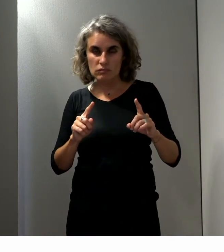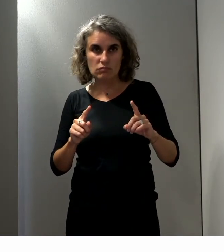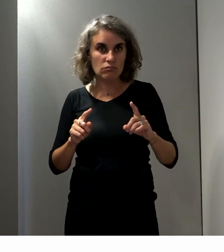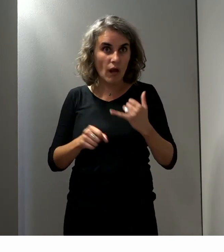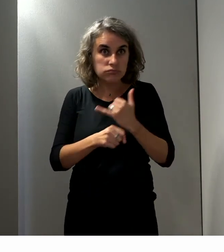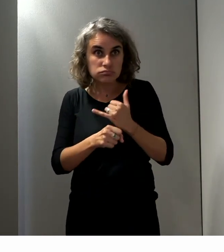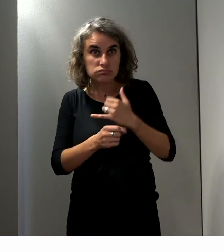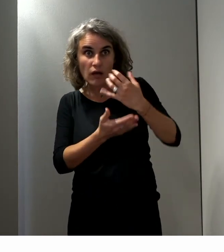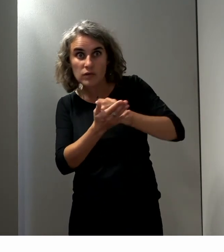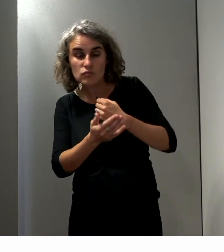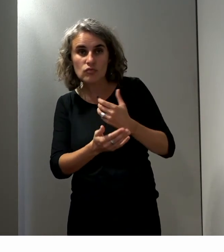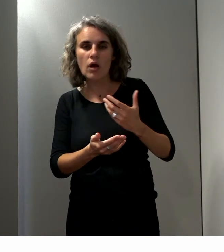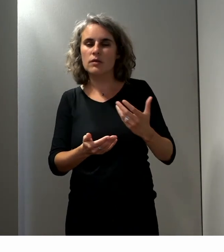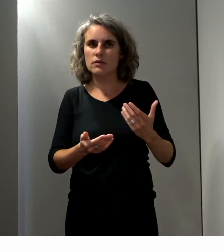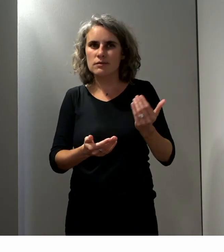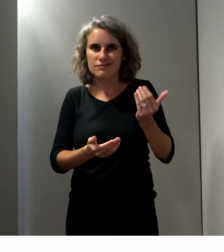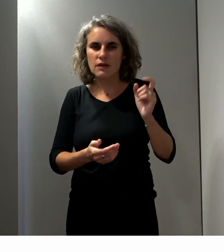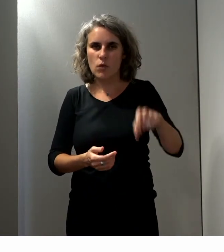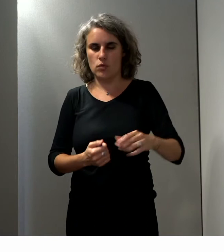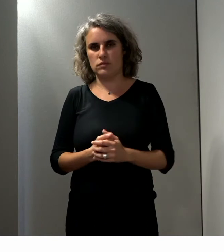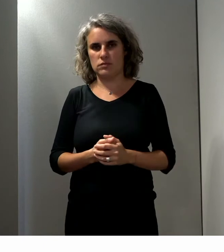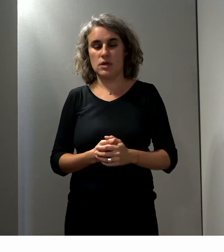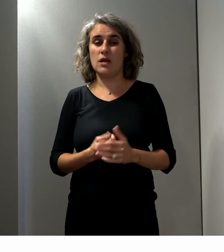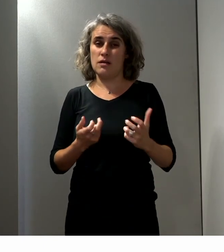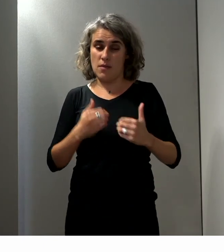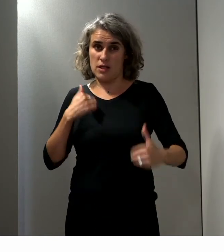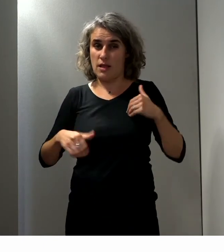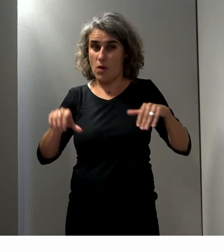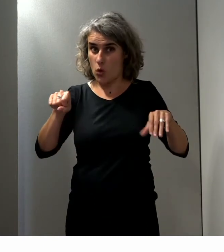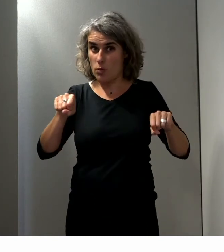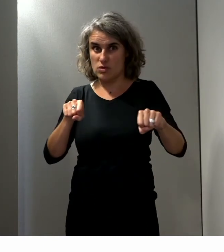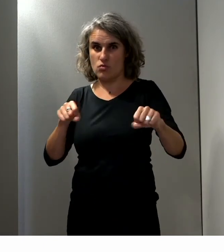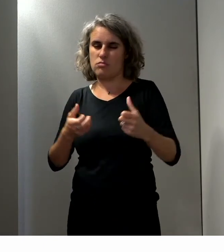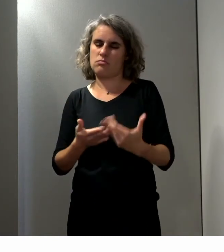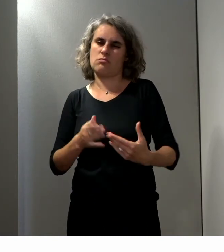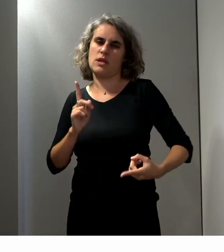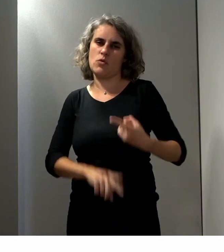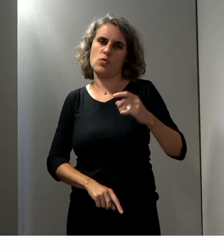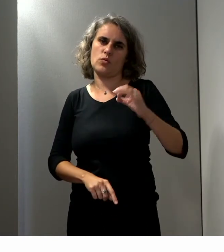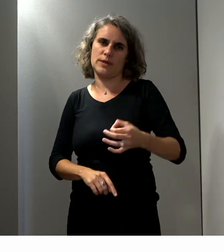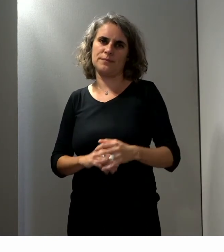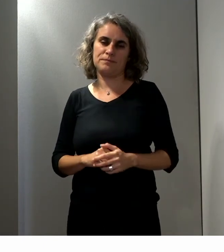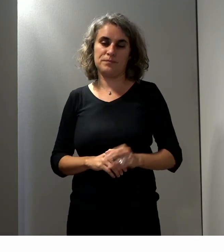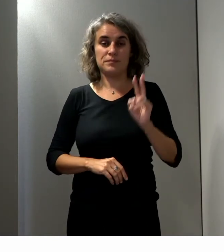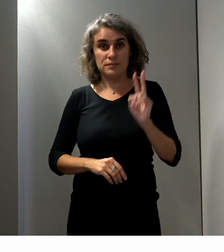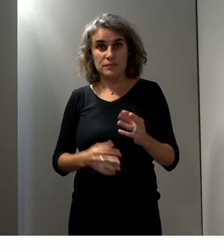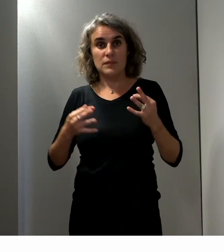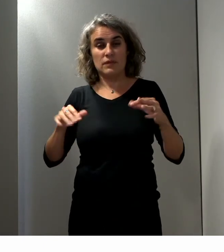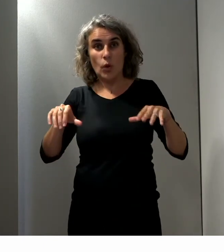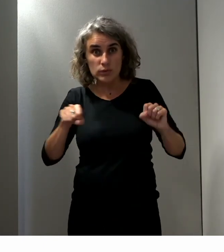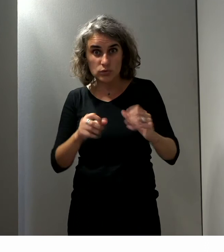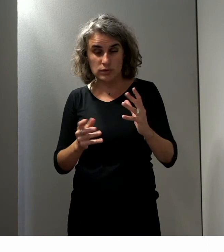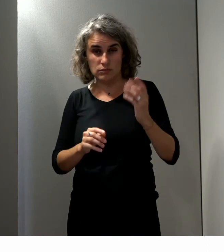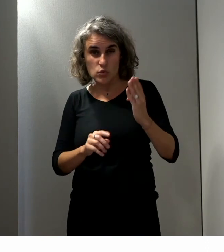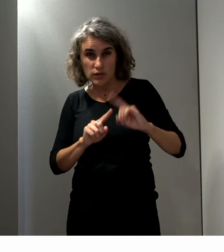mobilisé et être utile. J'insiste sur la problématique de la compensation du handicap. S'il y a quelque chose de particulier à faire en matière de compensation,